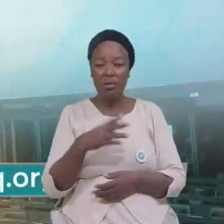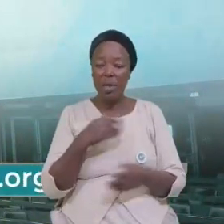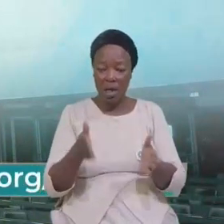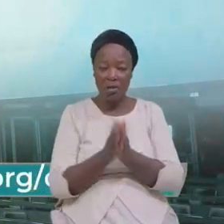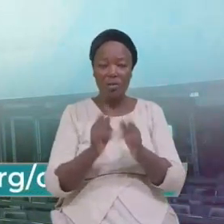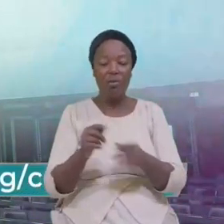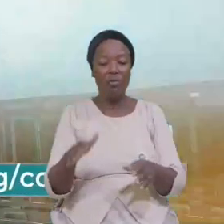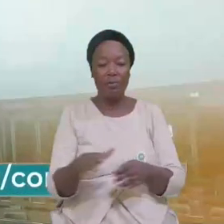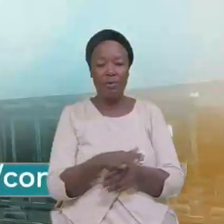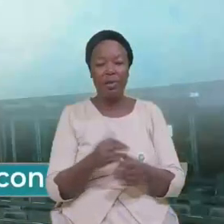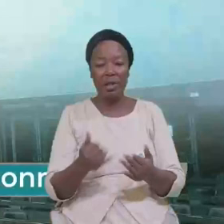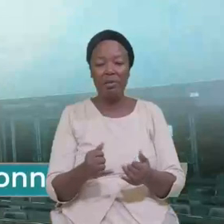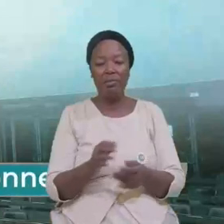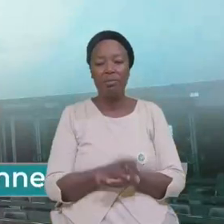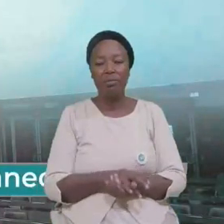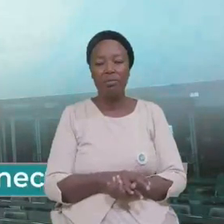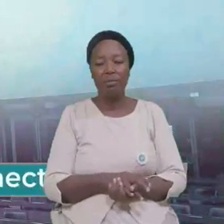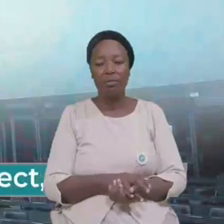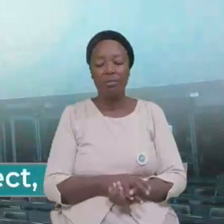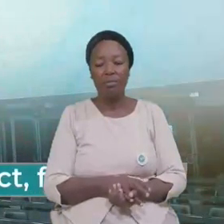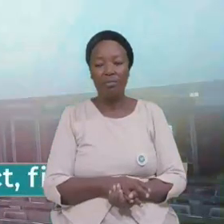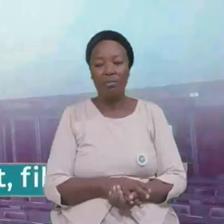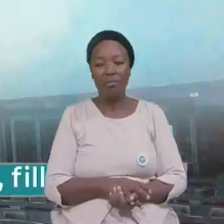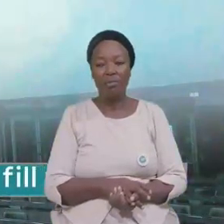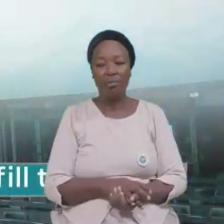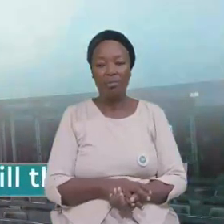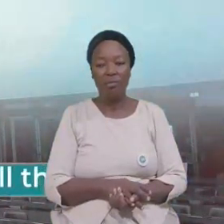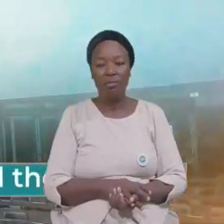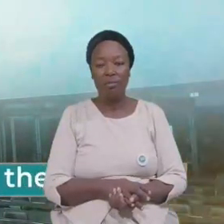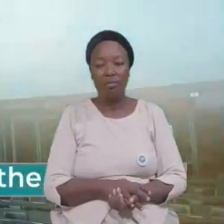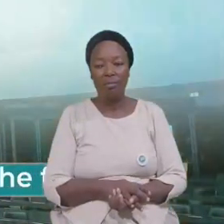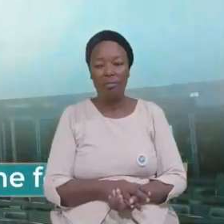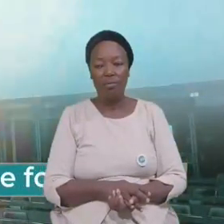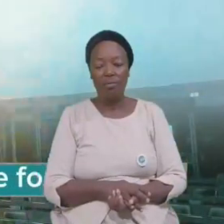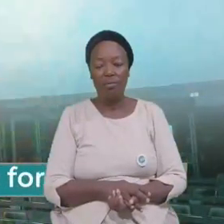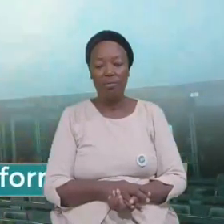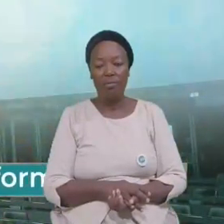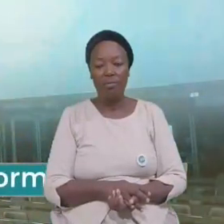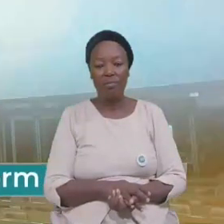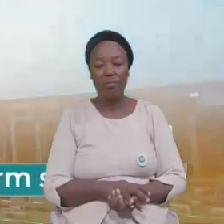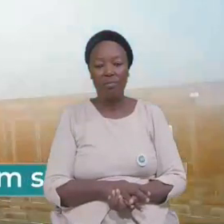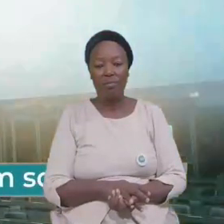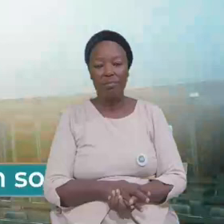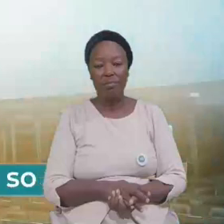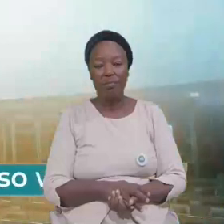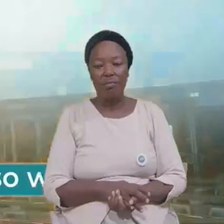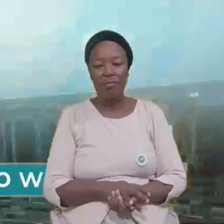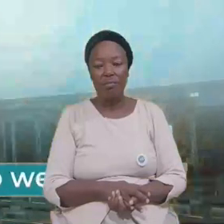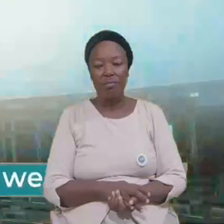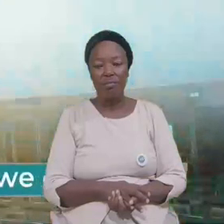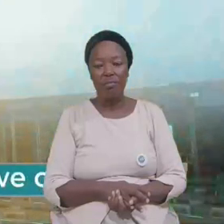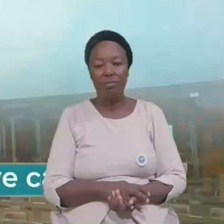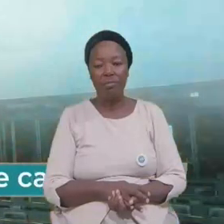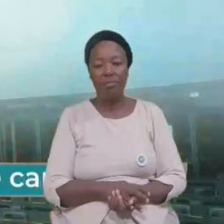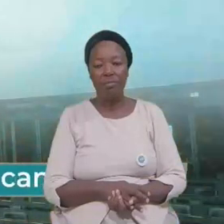Qu'on vous a demandé de cliquer sur un lien. Et là, vous le remplissez. Et il nous sera facile